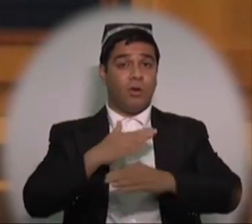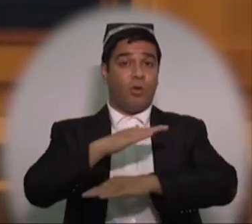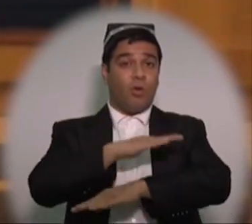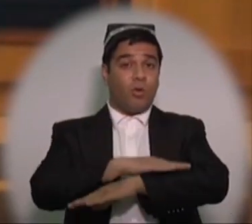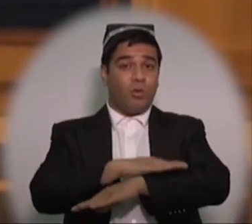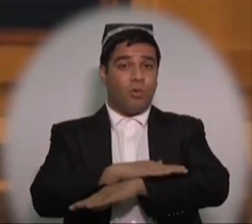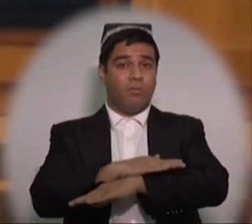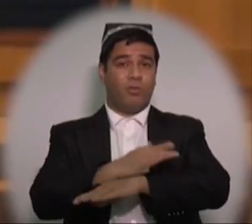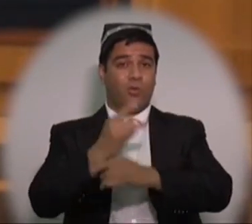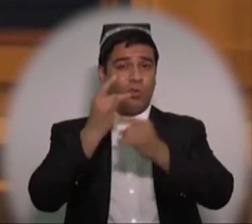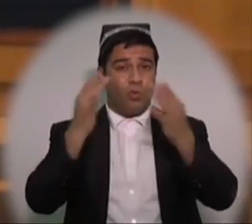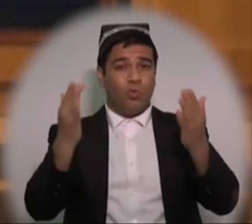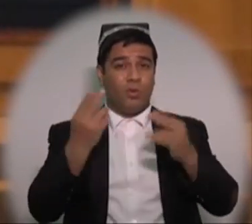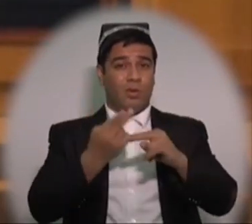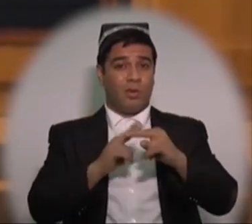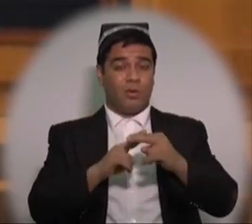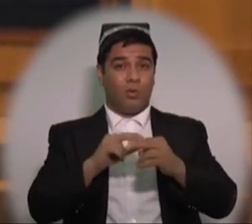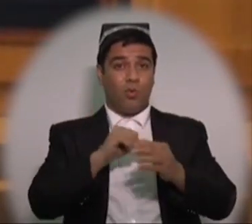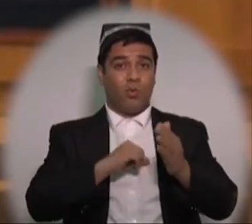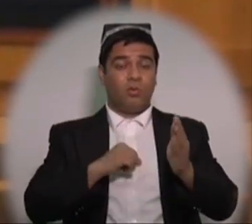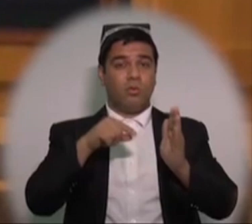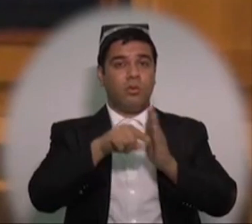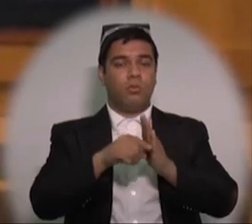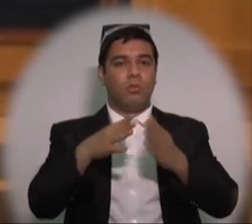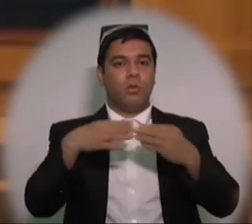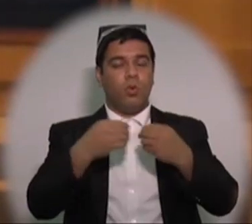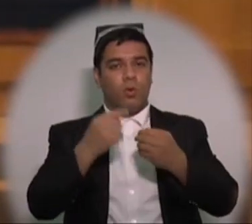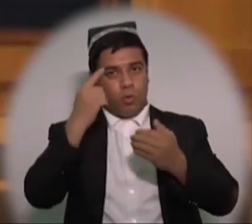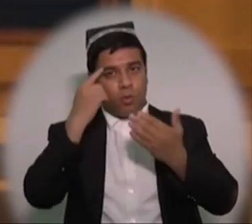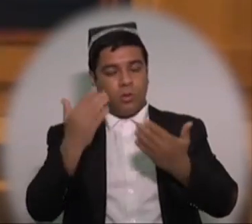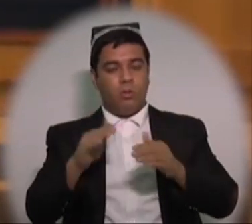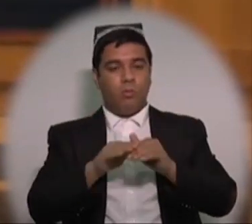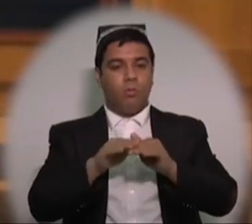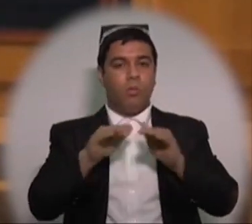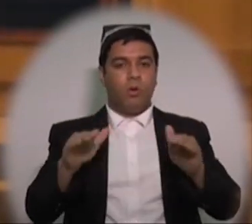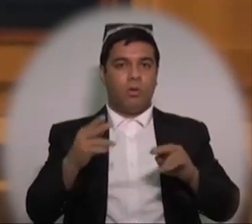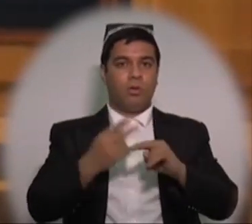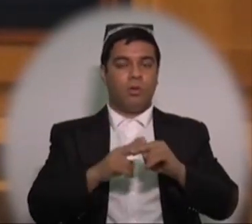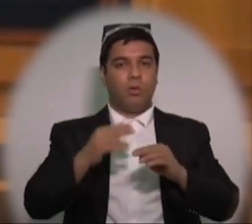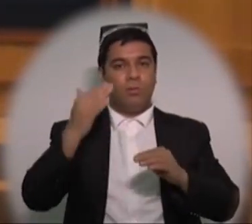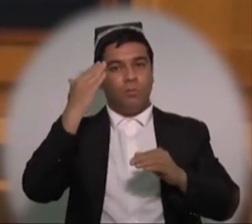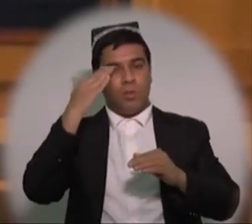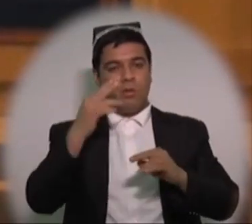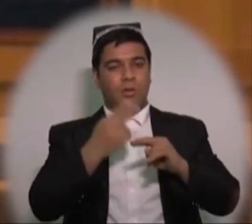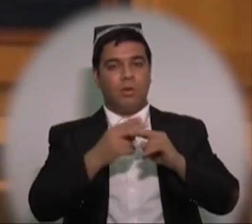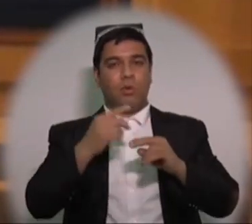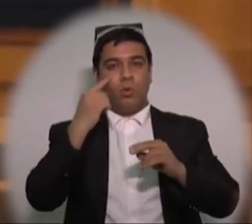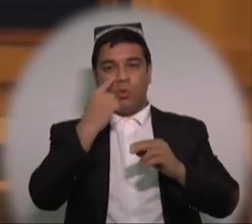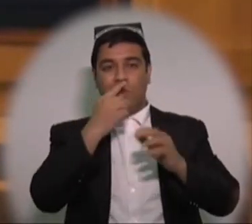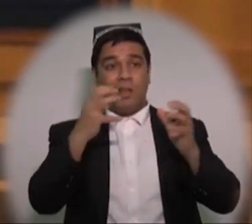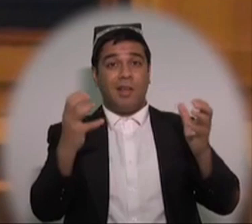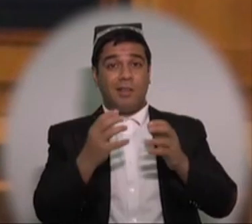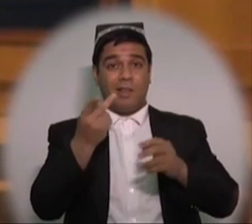odob, axloq, o'zini satrini o'ylash, bola chaqani begona ko'zlardan asrash